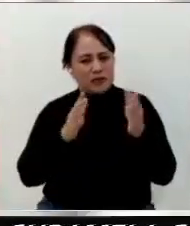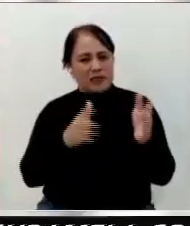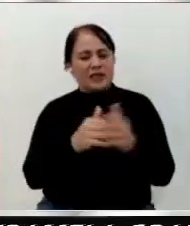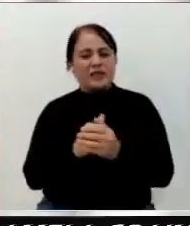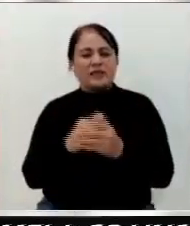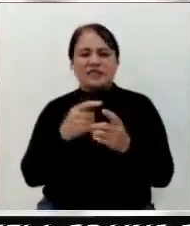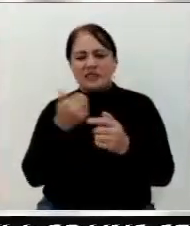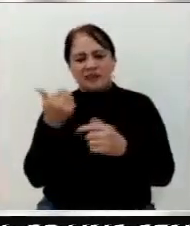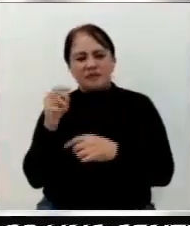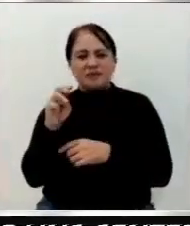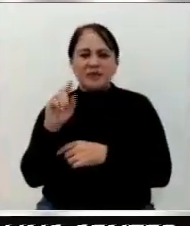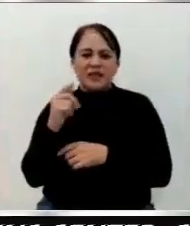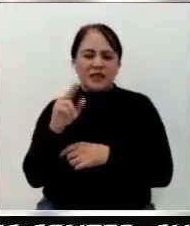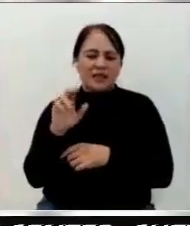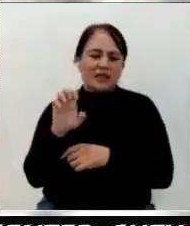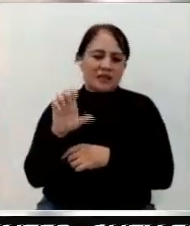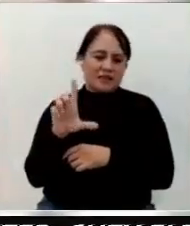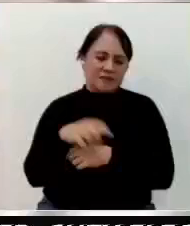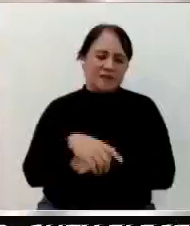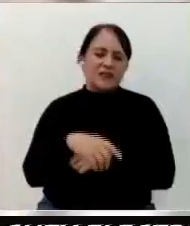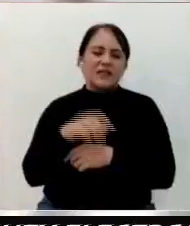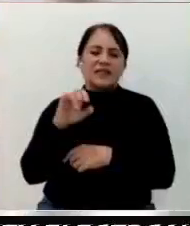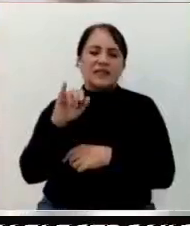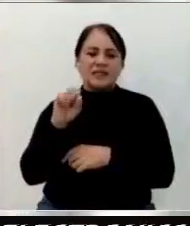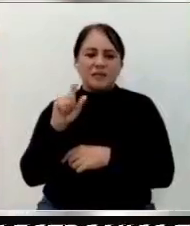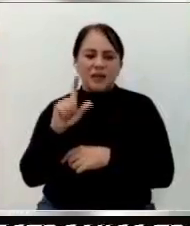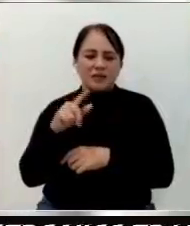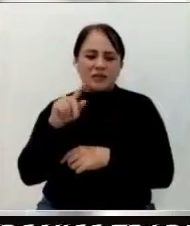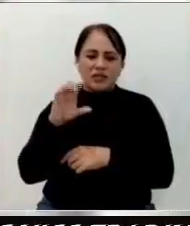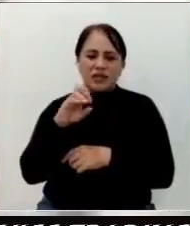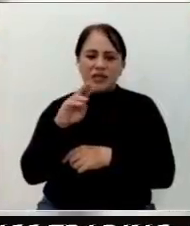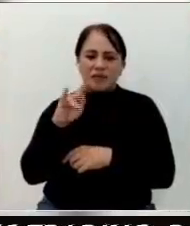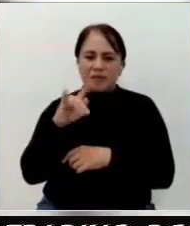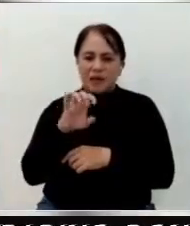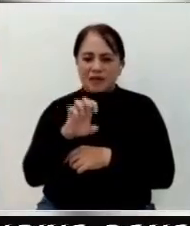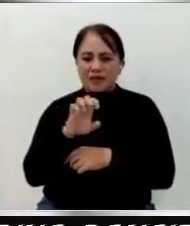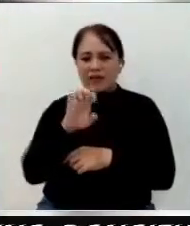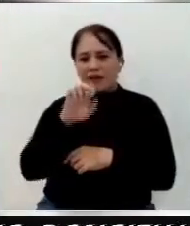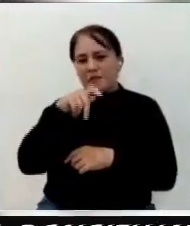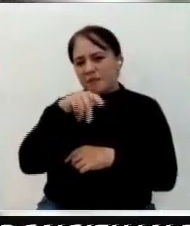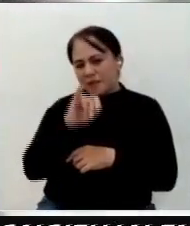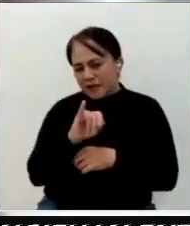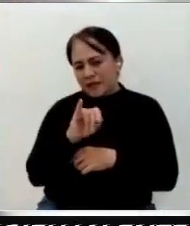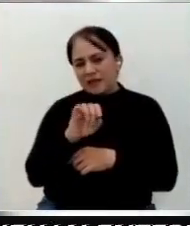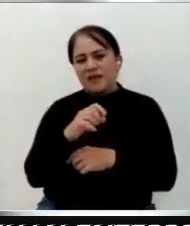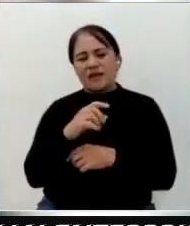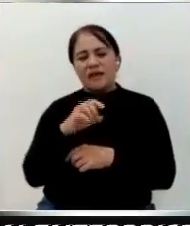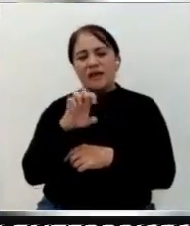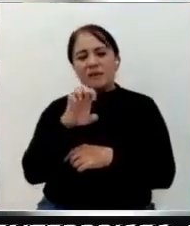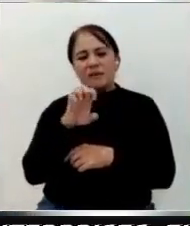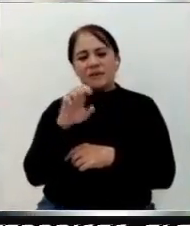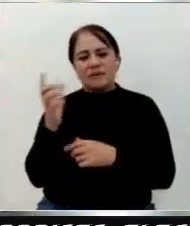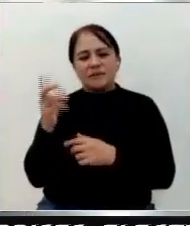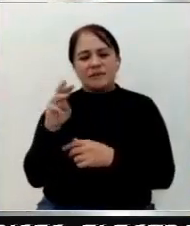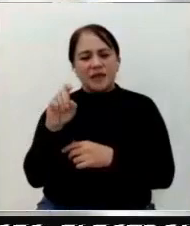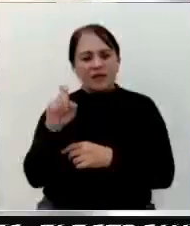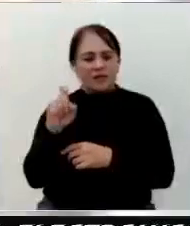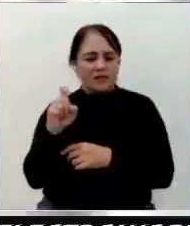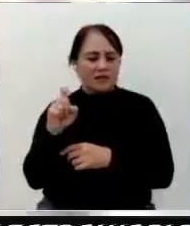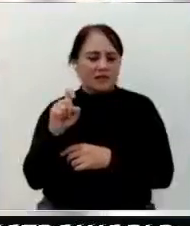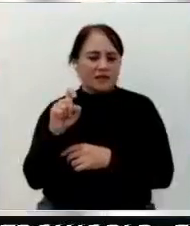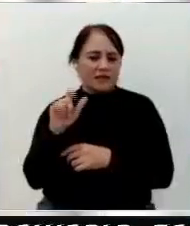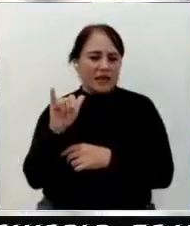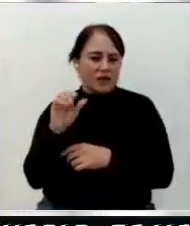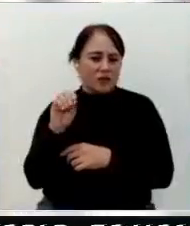Cherry p picache epi kizon yayo aguila at Max Collins sa road adventure film na set in